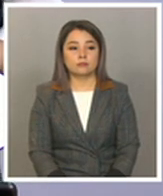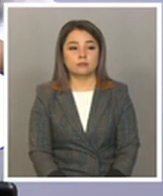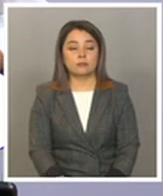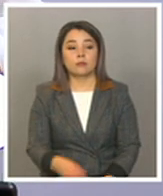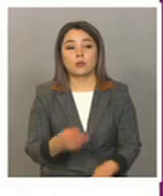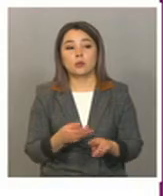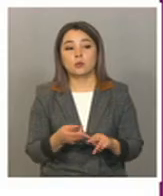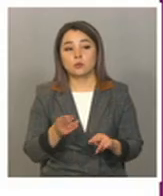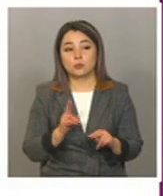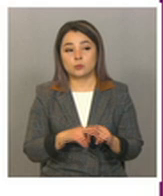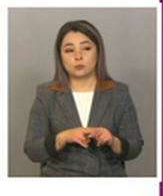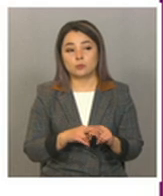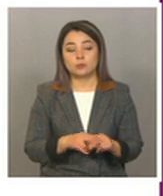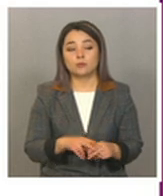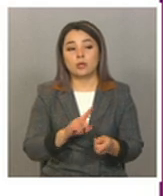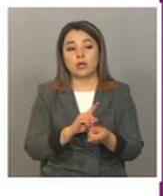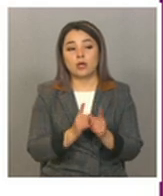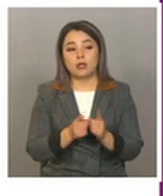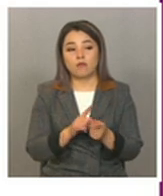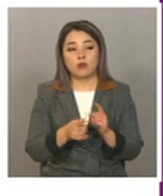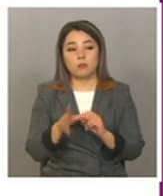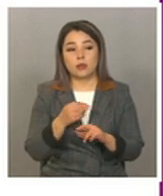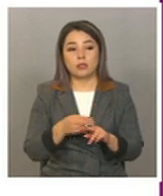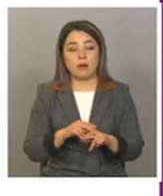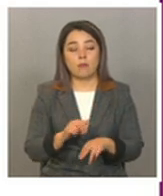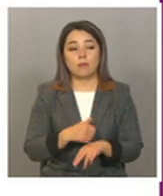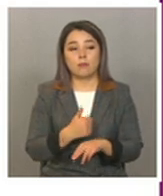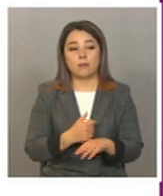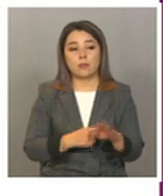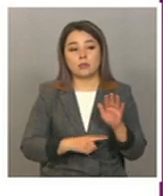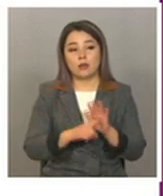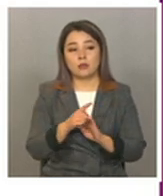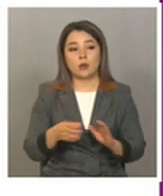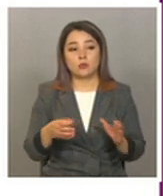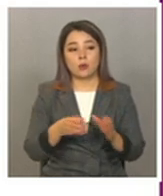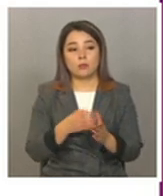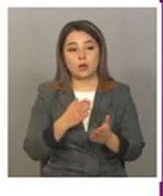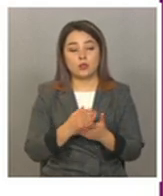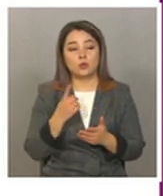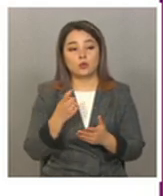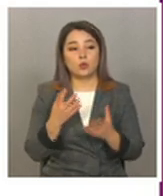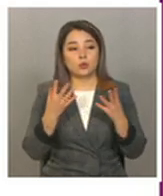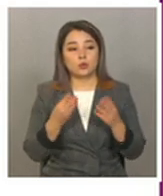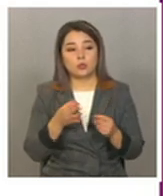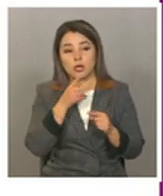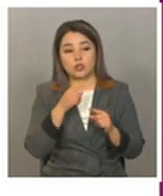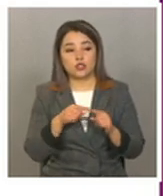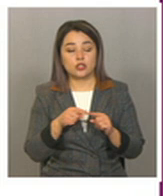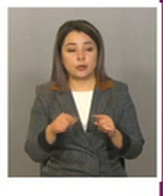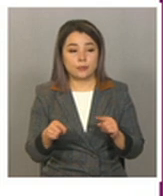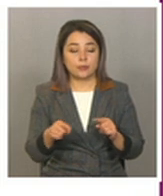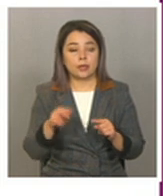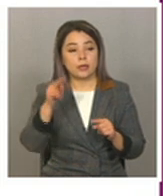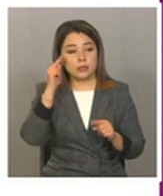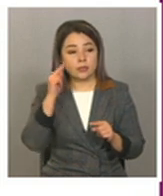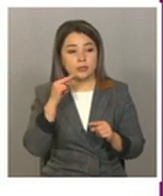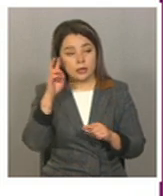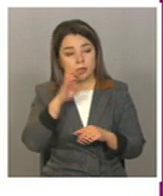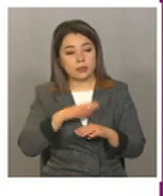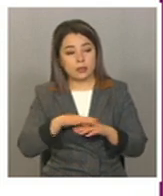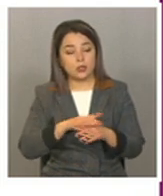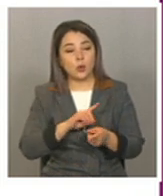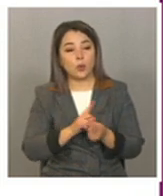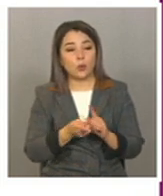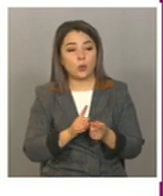Сонымен реформаторлар бастаған топ 100 күннің ішінде Қытай елін